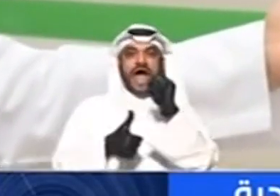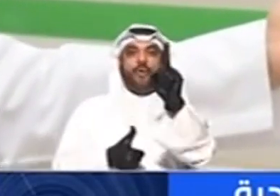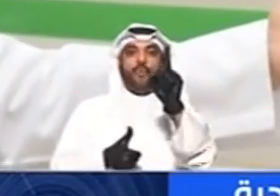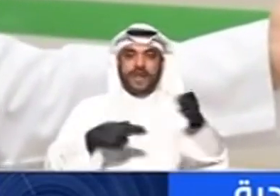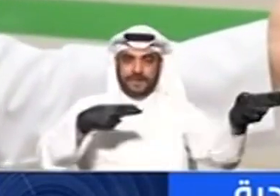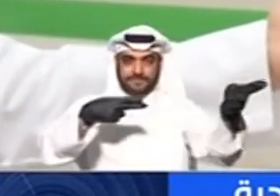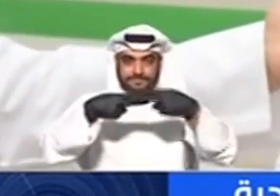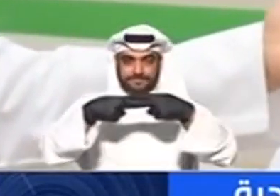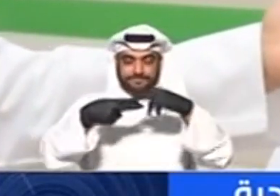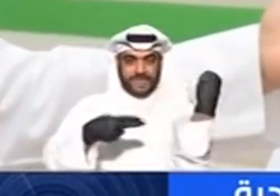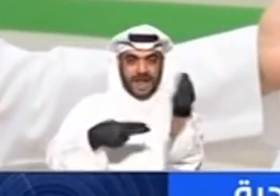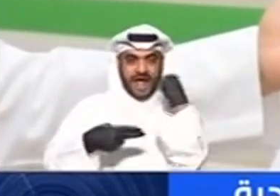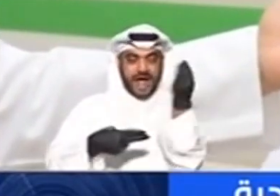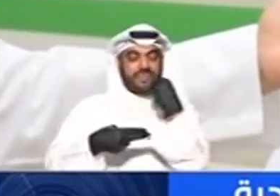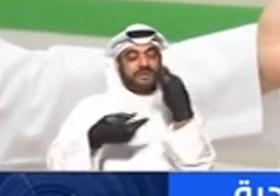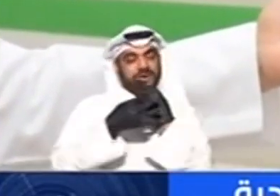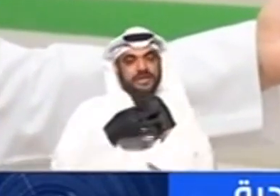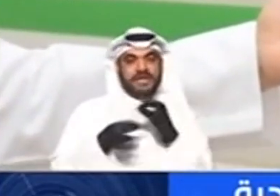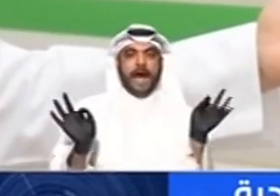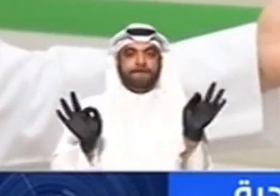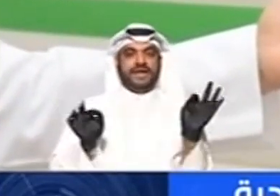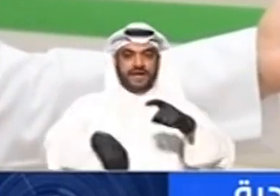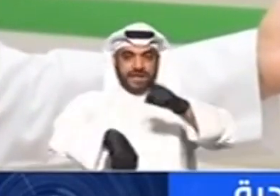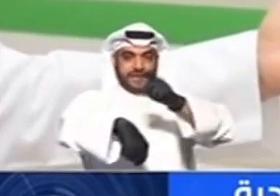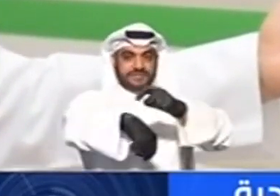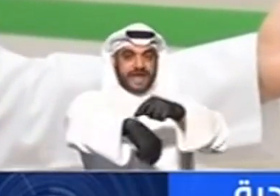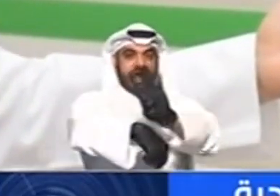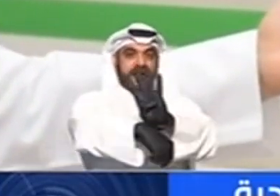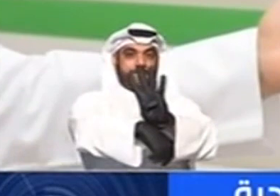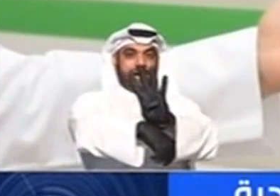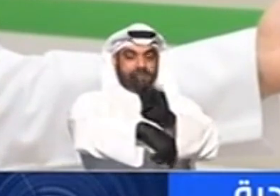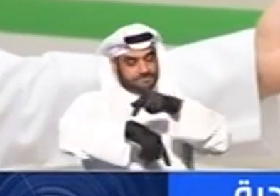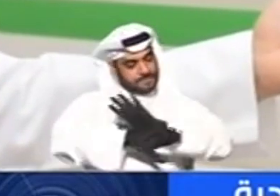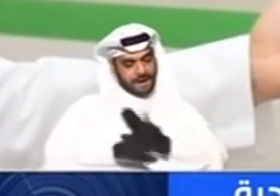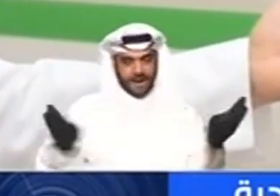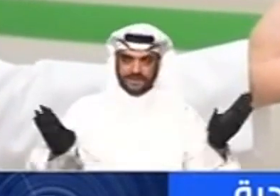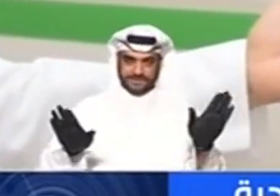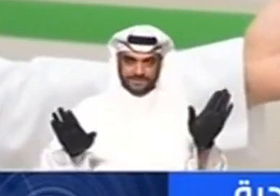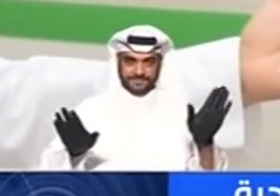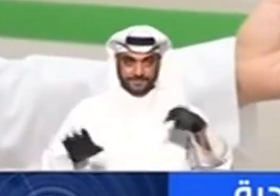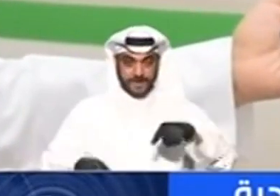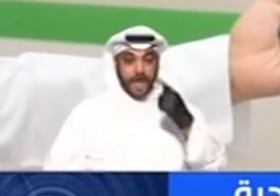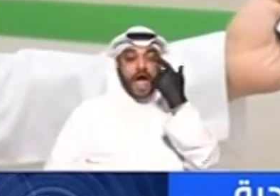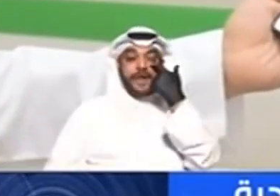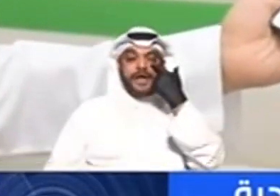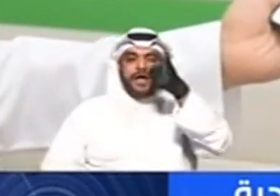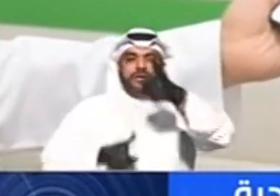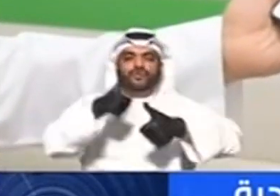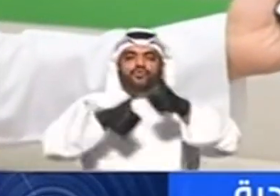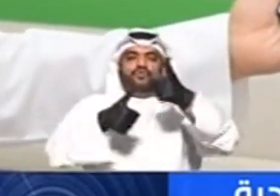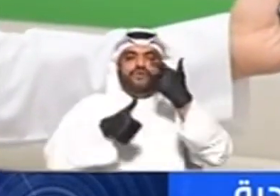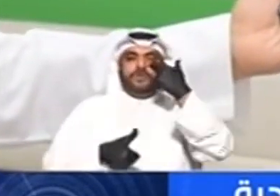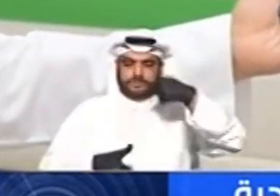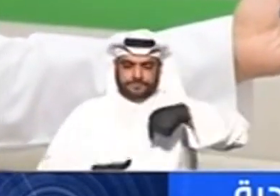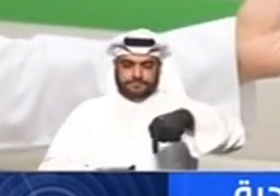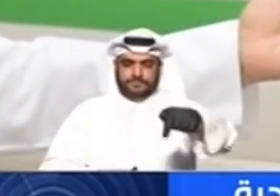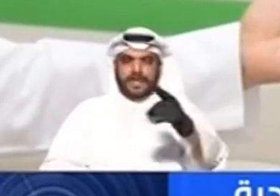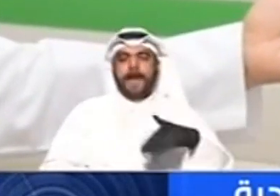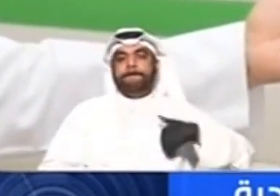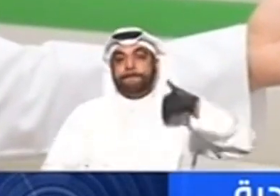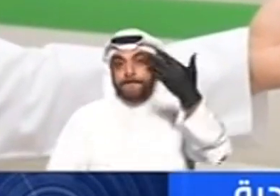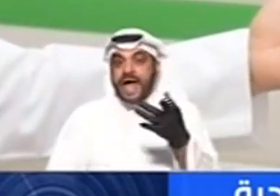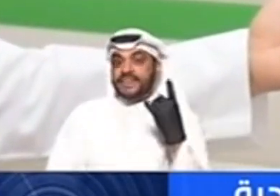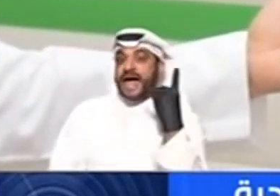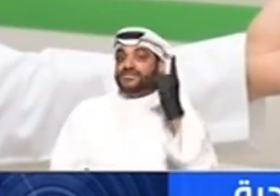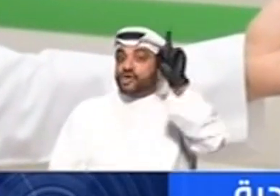يبدأ اليوم الساعة يعني 4 عصرا وراح يتم تقييم المرحلة هذه خلال بعد 10 أيام من